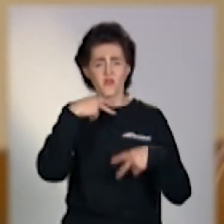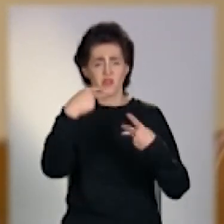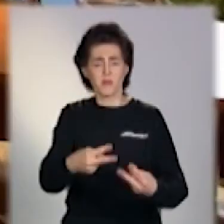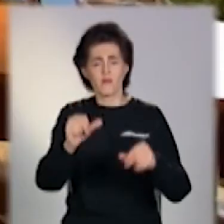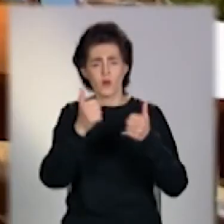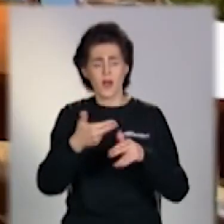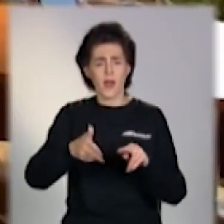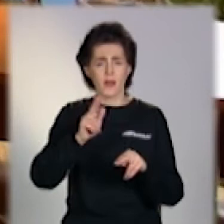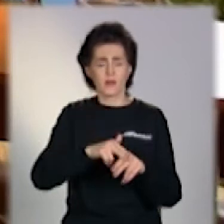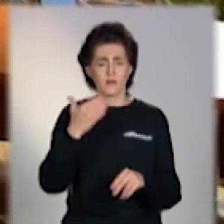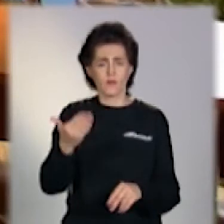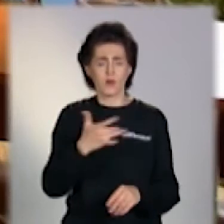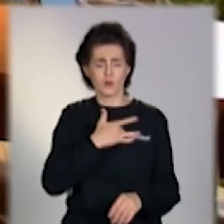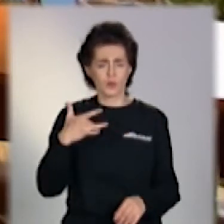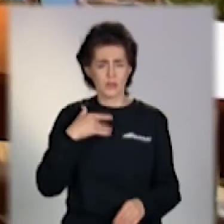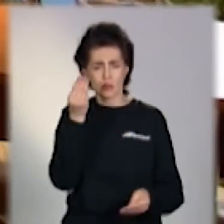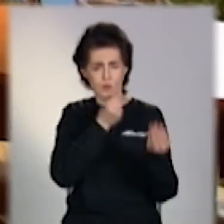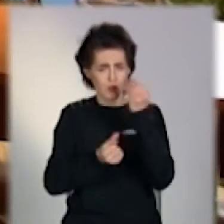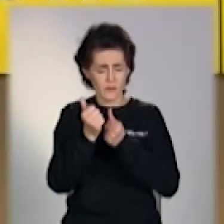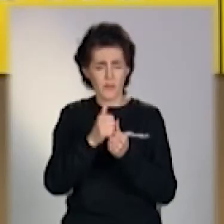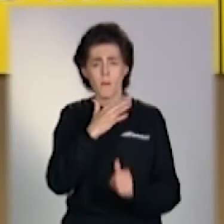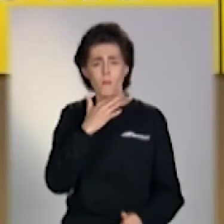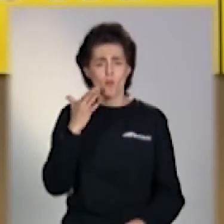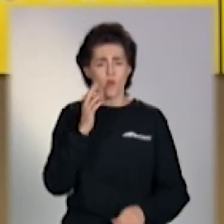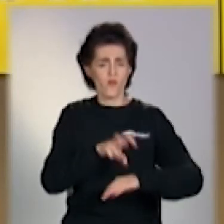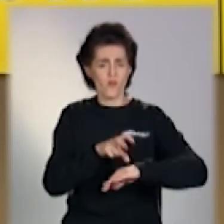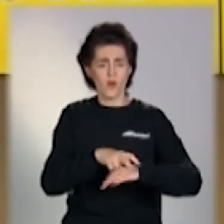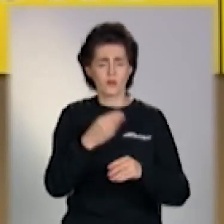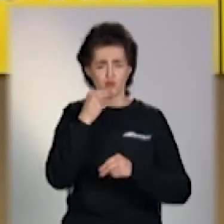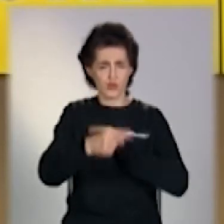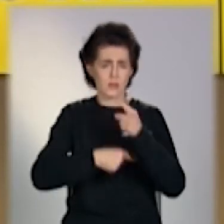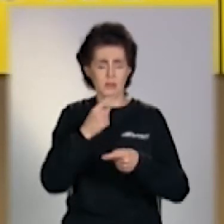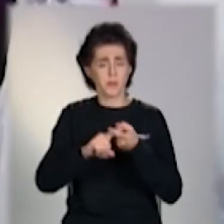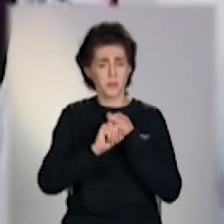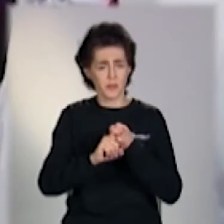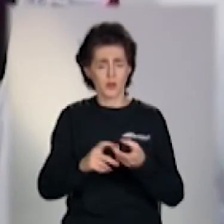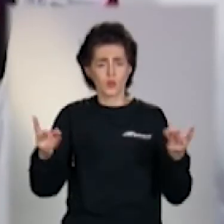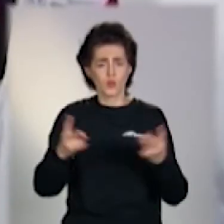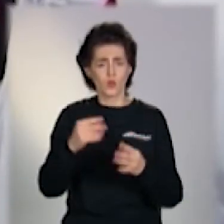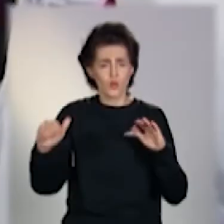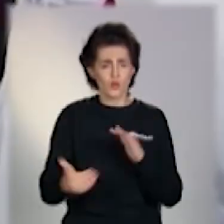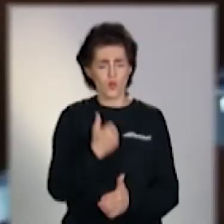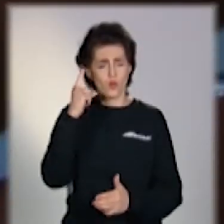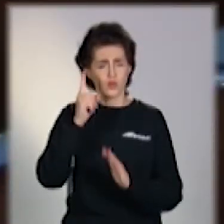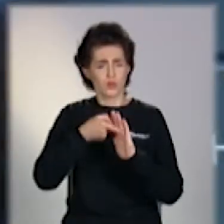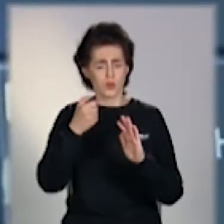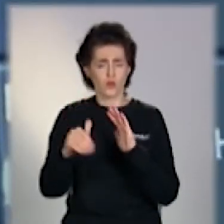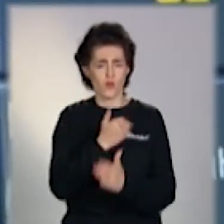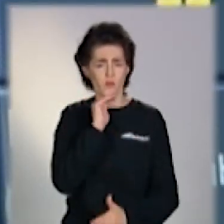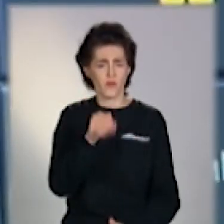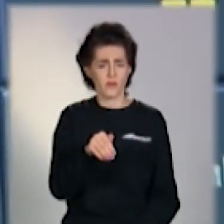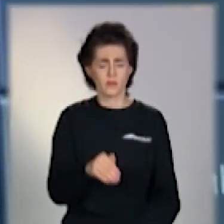апаратами штучної вентиляції легенів. Адже багатьом медикам через пандемію довелося опановувати нову